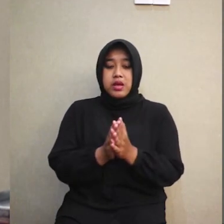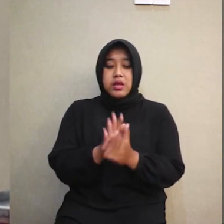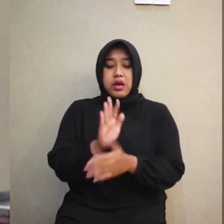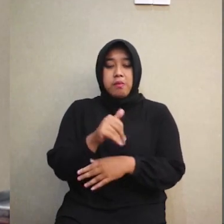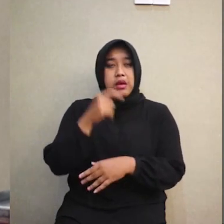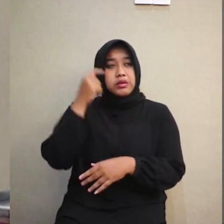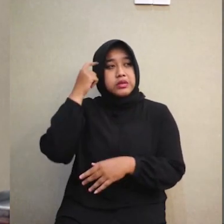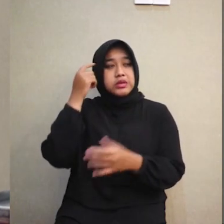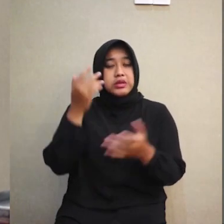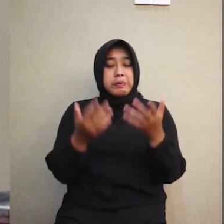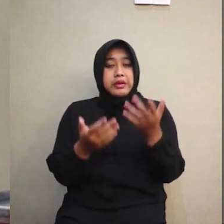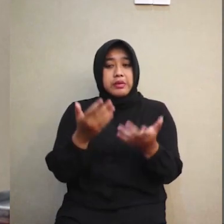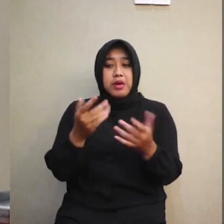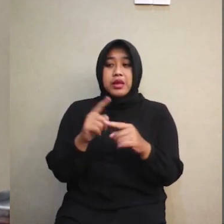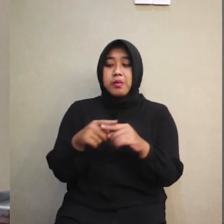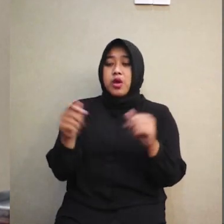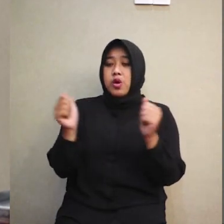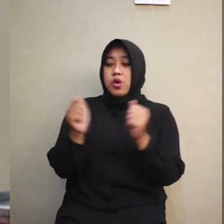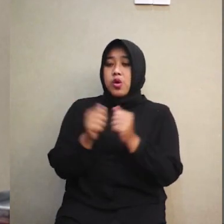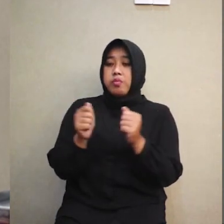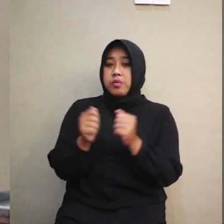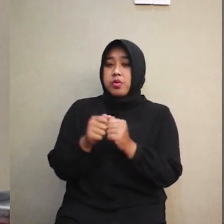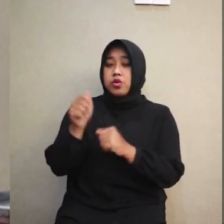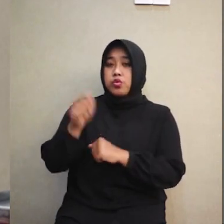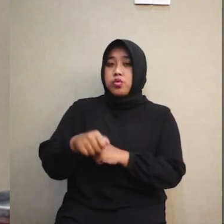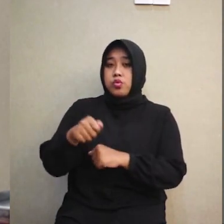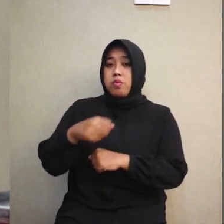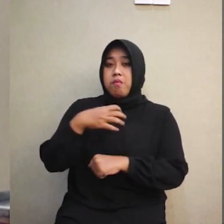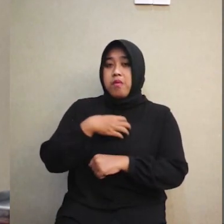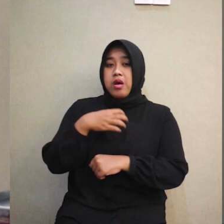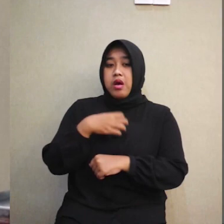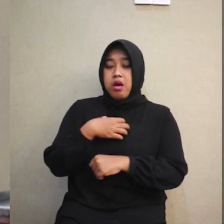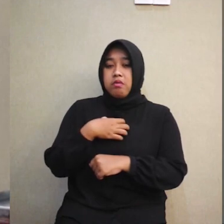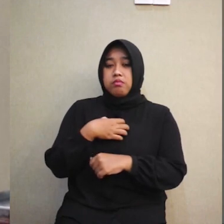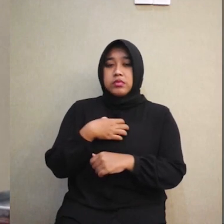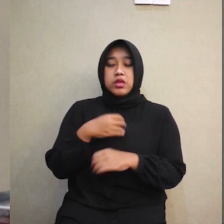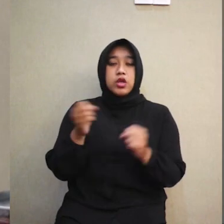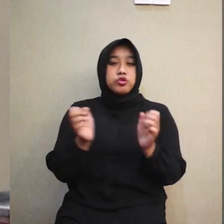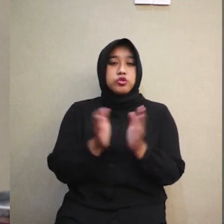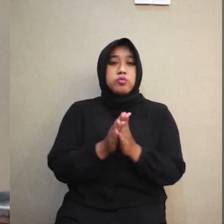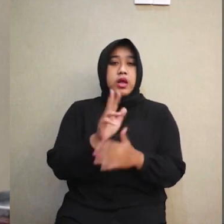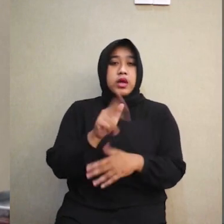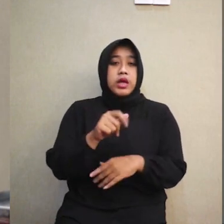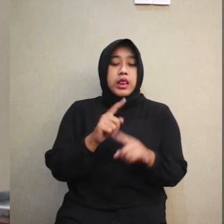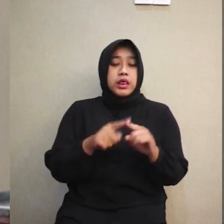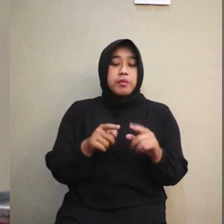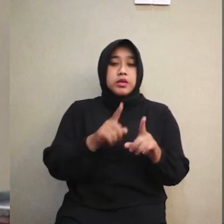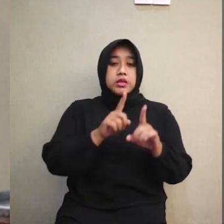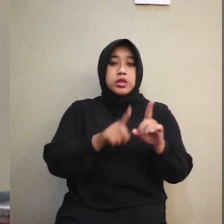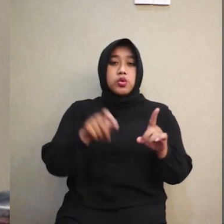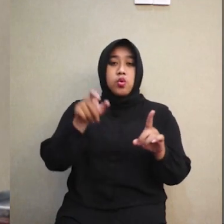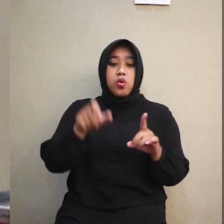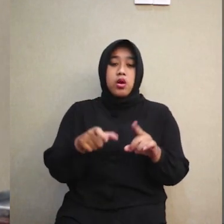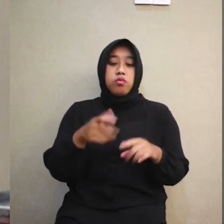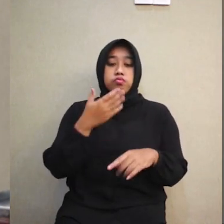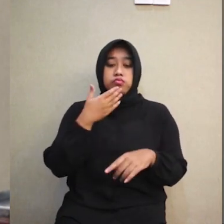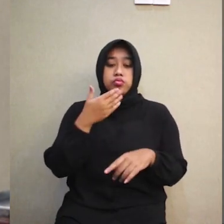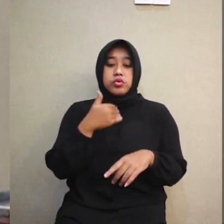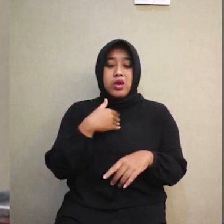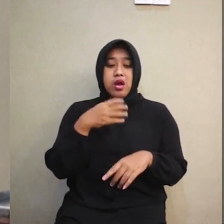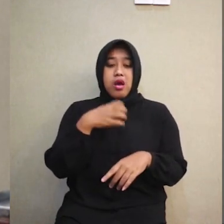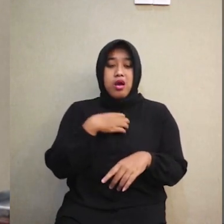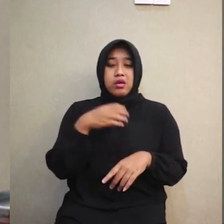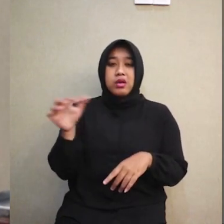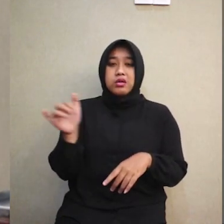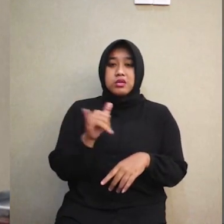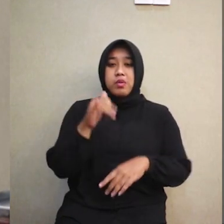dipertimbangkan padahal komitmen hukum HAM hari ini itu udah tidak berangkat pada jumlah lagi bahwa setiap orang itu memiliki hak